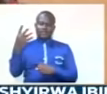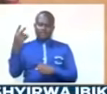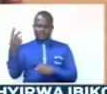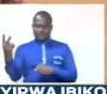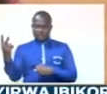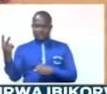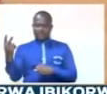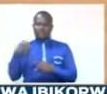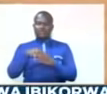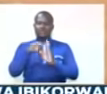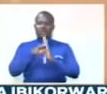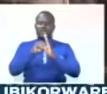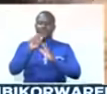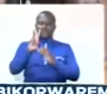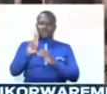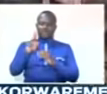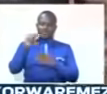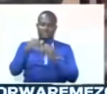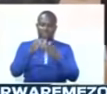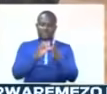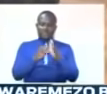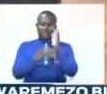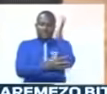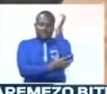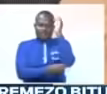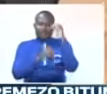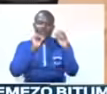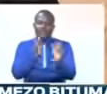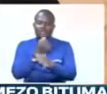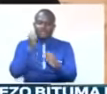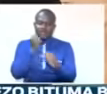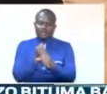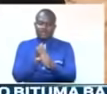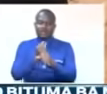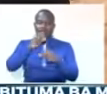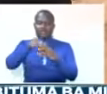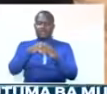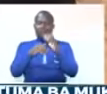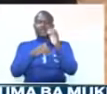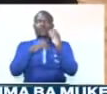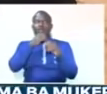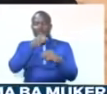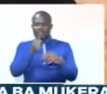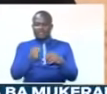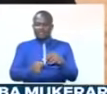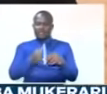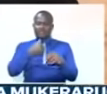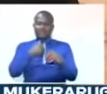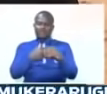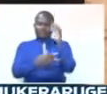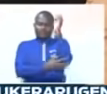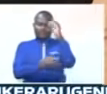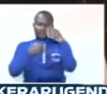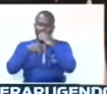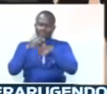y'2021-2022 muri gahunda ya VUP ikiciro cy'abatishoboye badashobora gukora barimo abasaza n'abakecuru batishoboye abafite